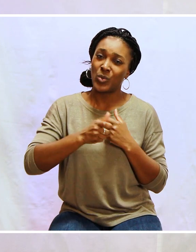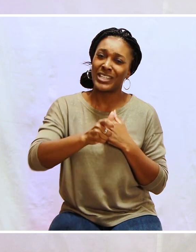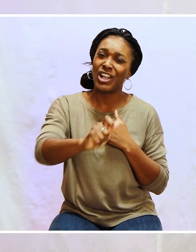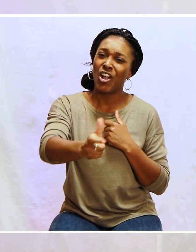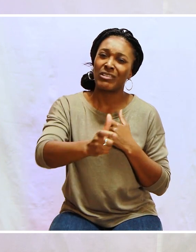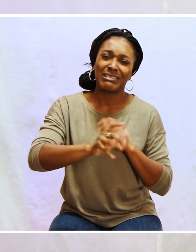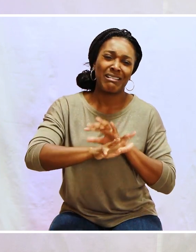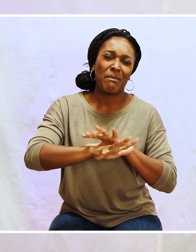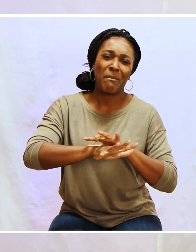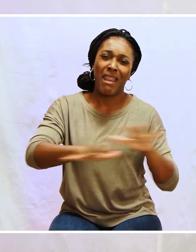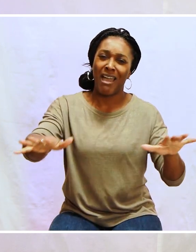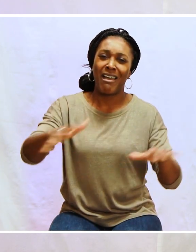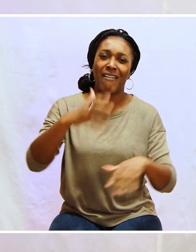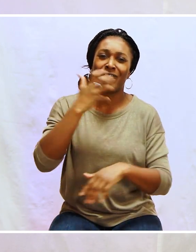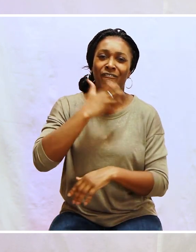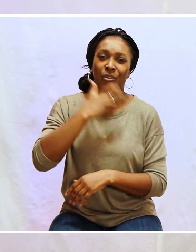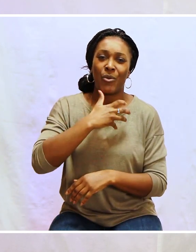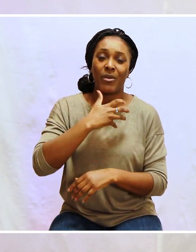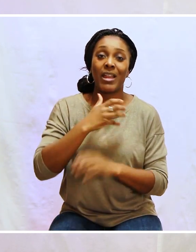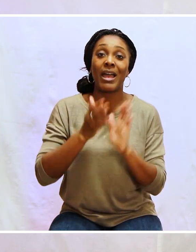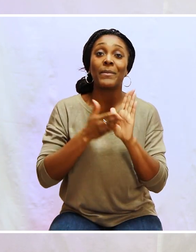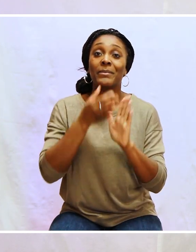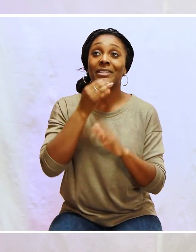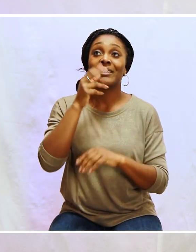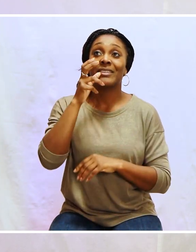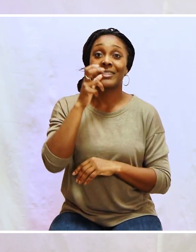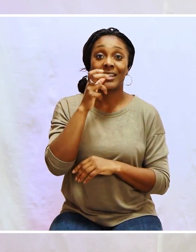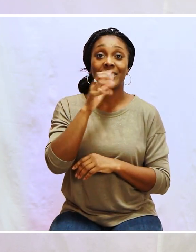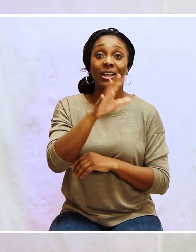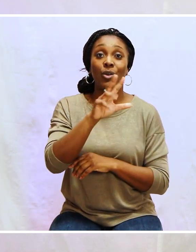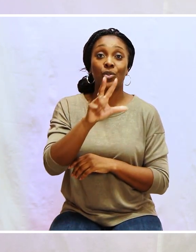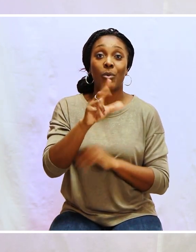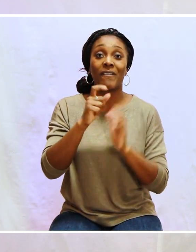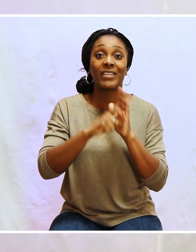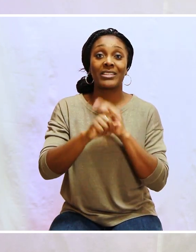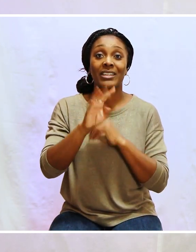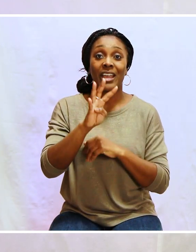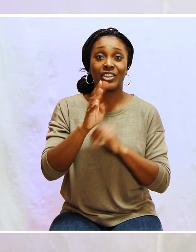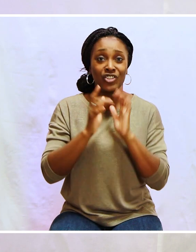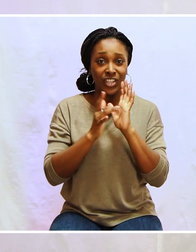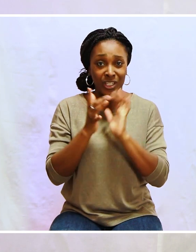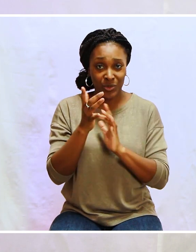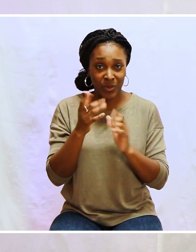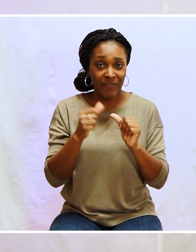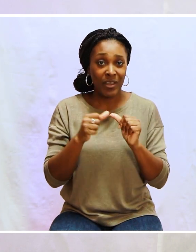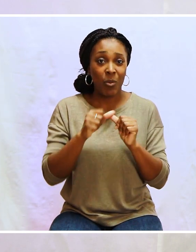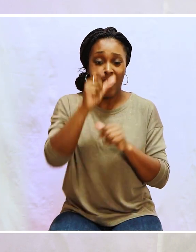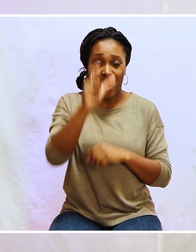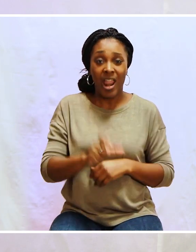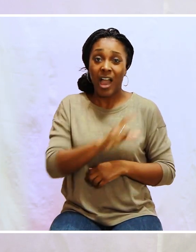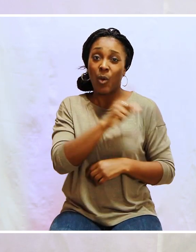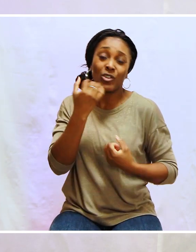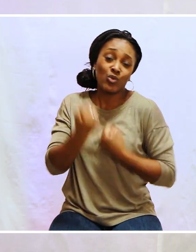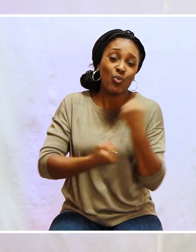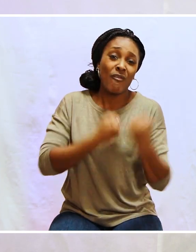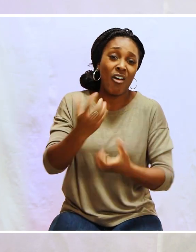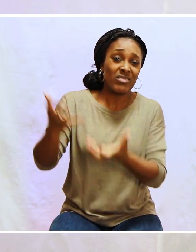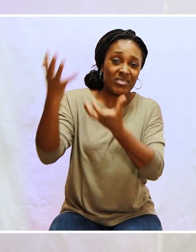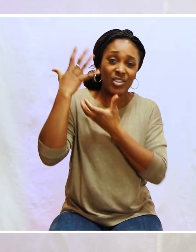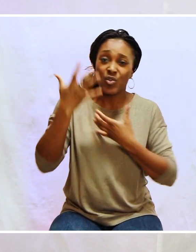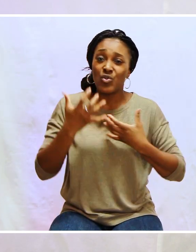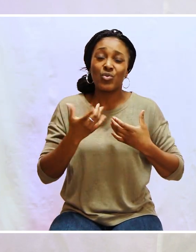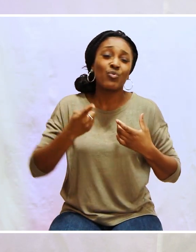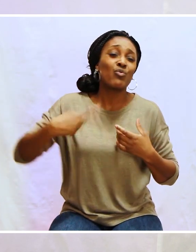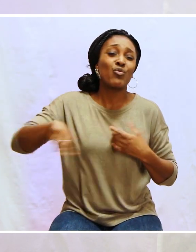ça que la Bible déclare dans Ésaïe 53, verset 4, cependant, ce sont nos souffrances qu'il a portées, c'est de nos douleurs qu'il s'est